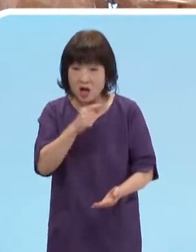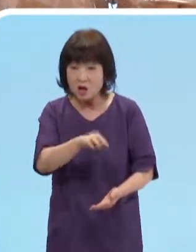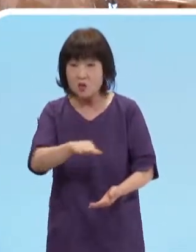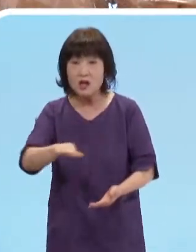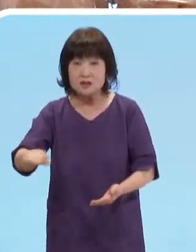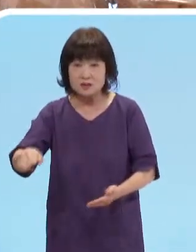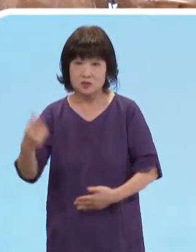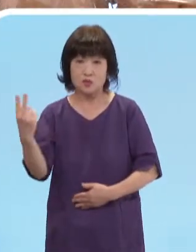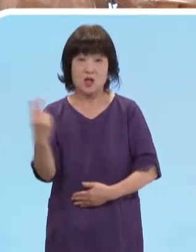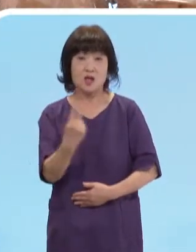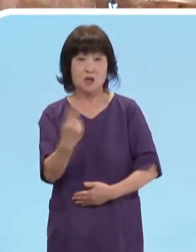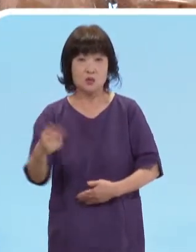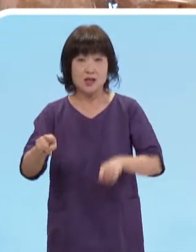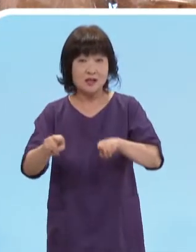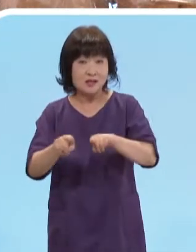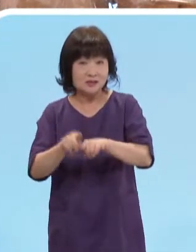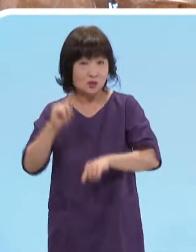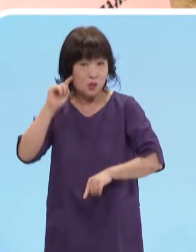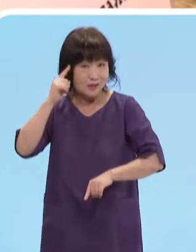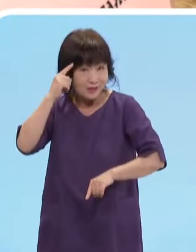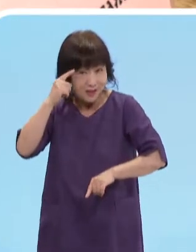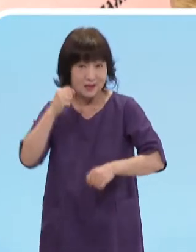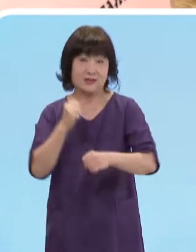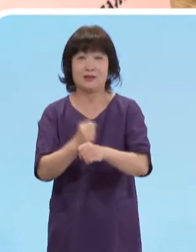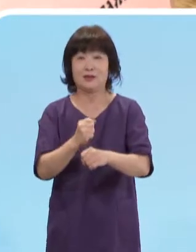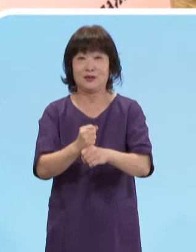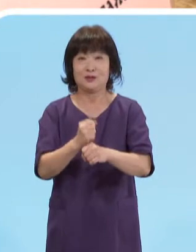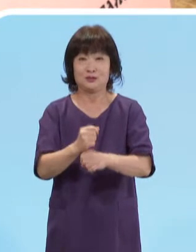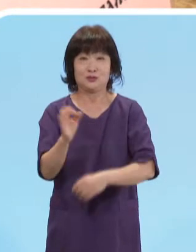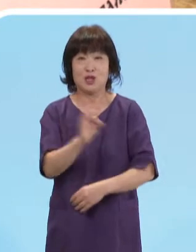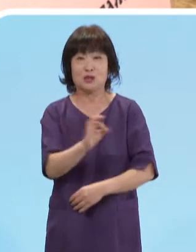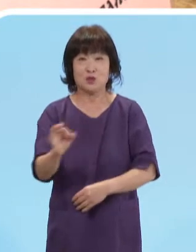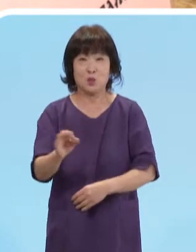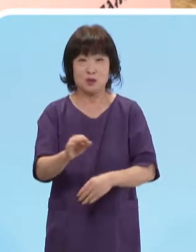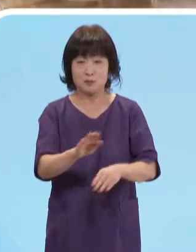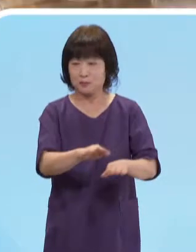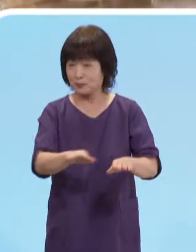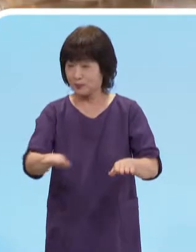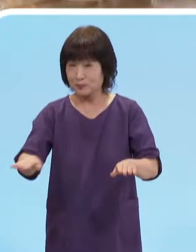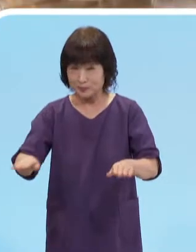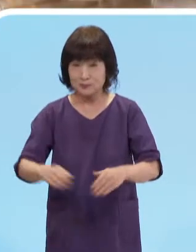も藤村さんと中谷さんが一緒に開発したものです。